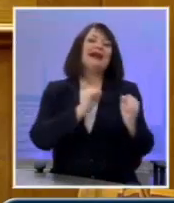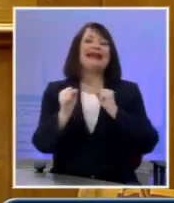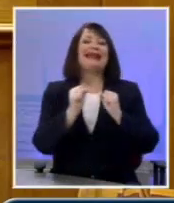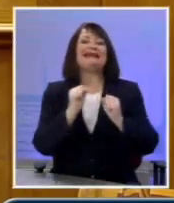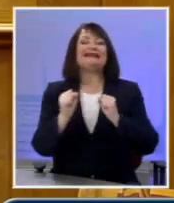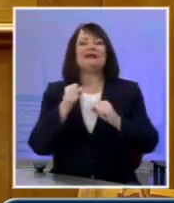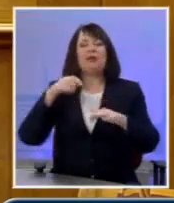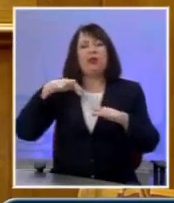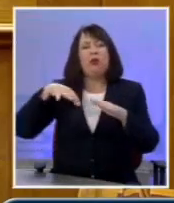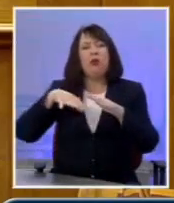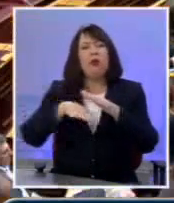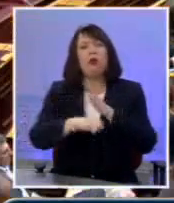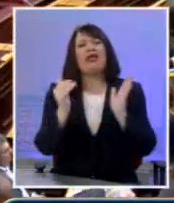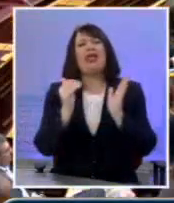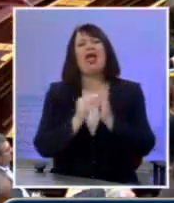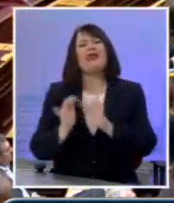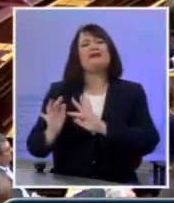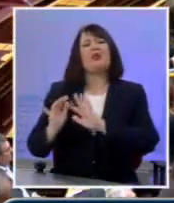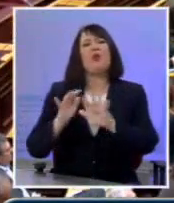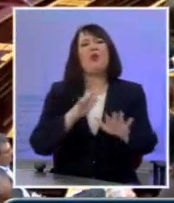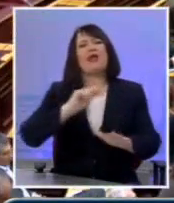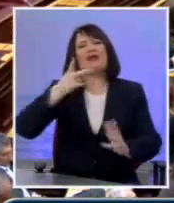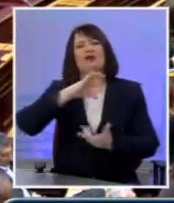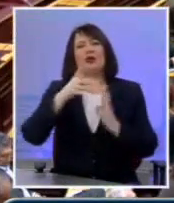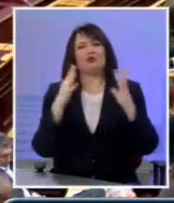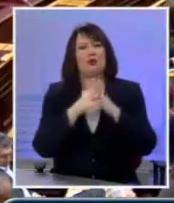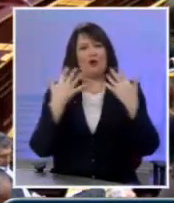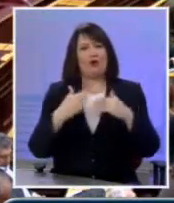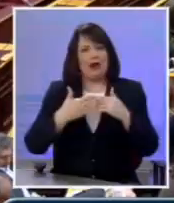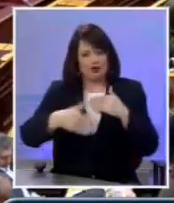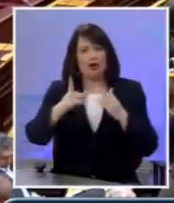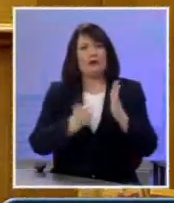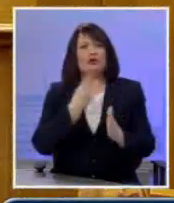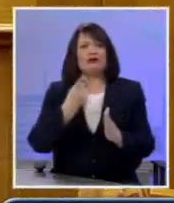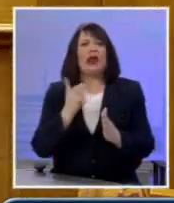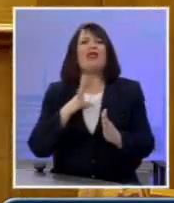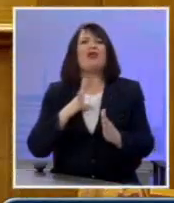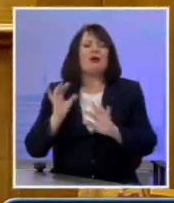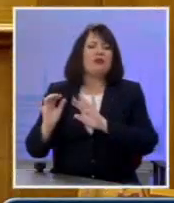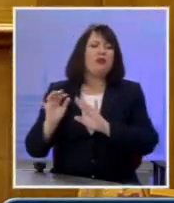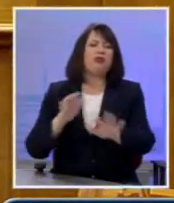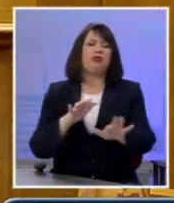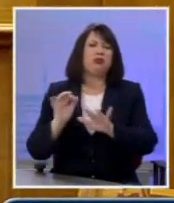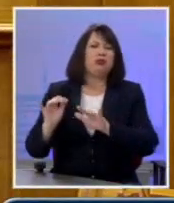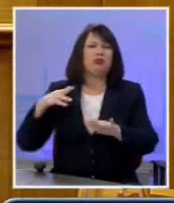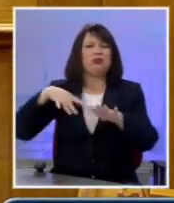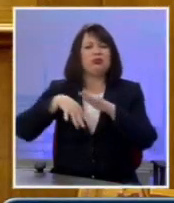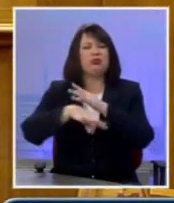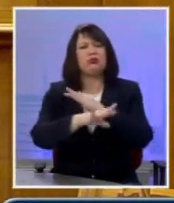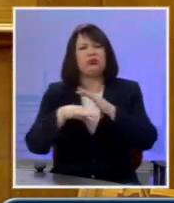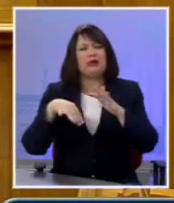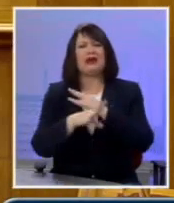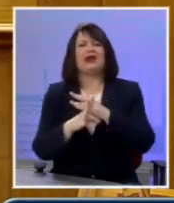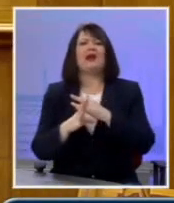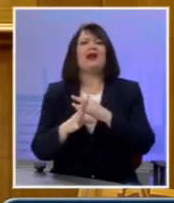μετακινήσεις πληθυσμού που έχει συναντήσει η ανθρωπότητα μετά τον Δεύτερο Παγκόσμιο Πόλεμο, είναι η μεγαλύτερη σίγουρα, και περνάει όλη αυτή η μετακίνηση και η